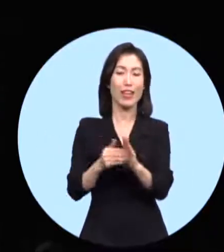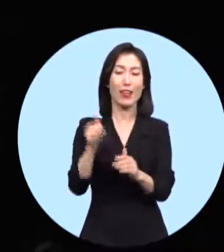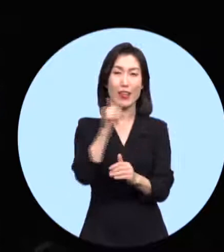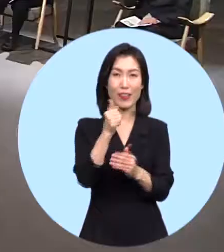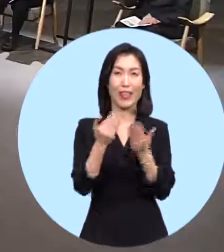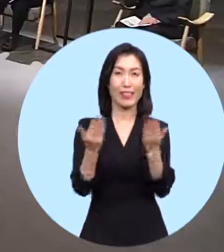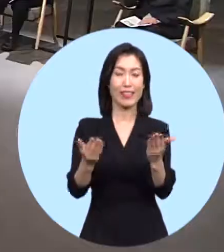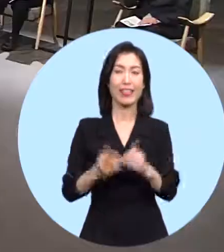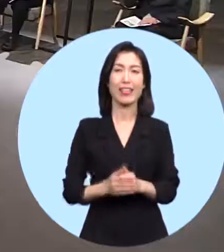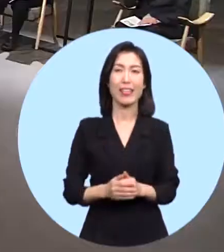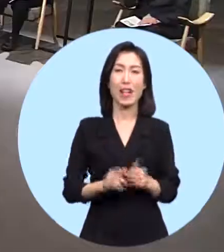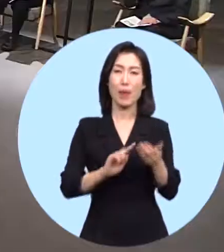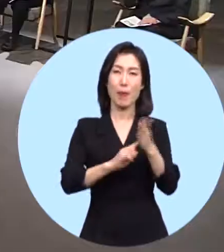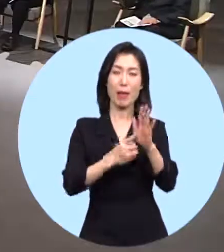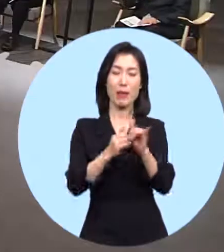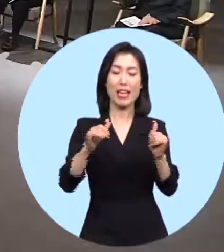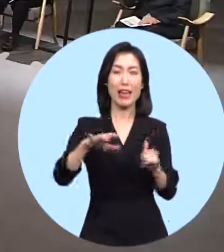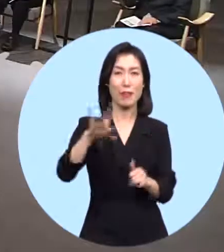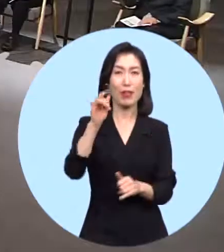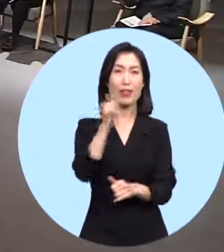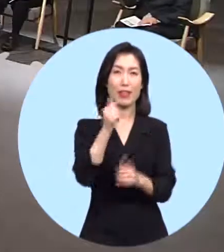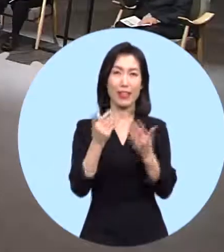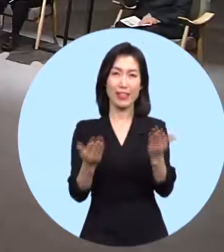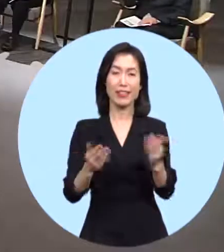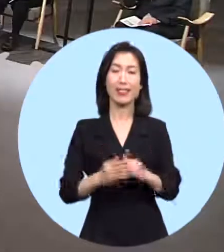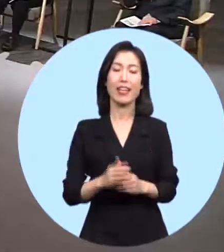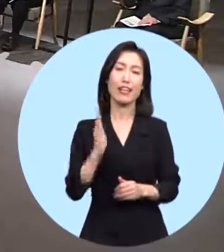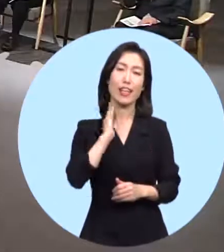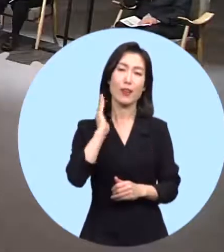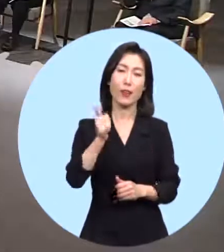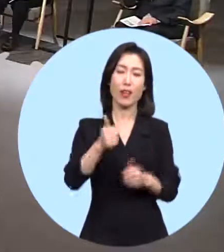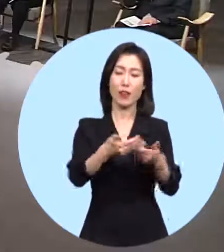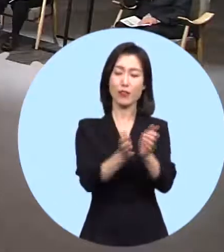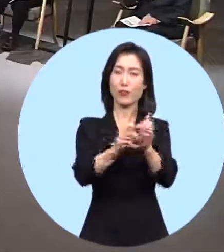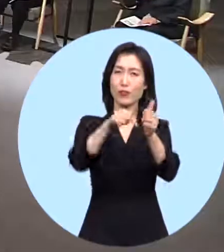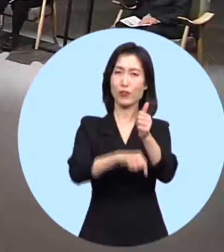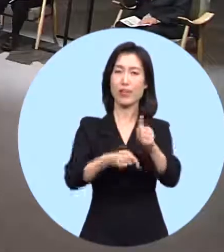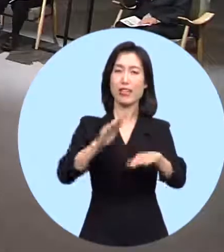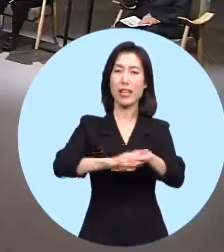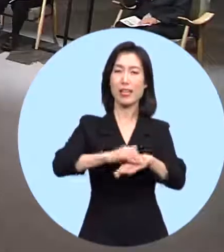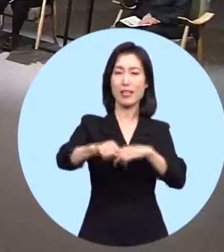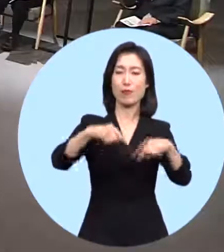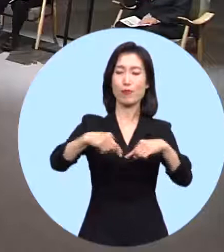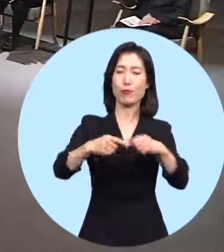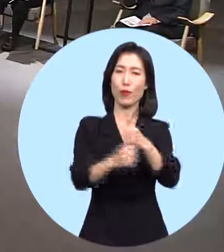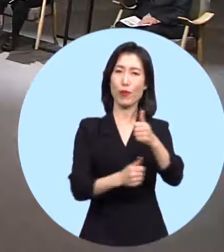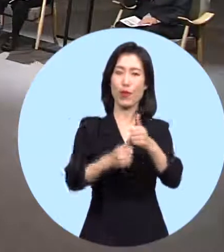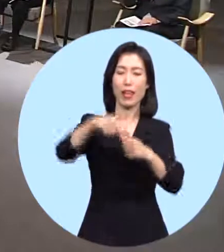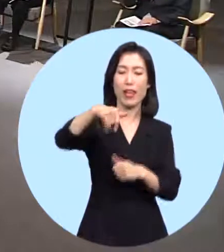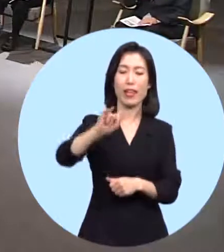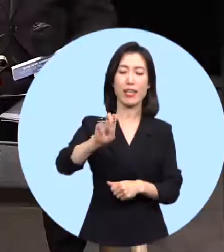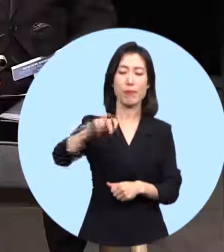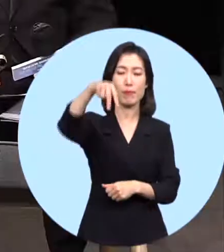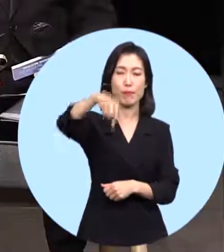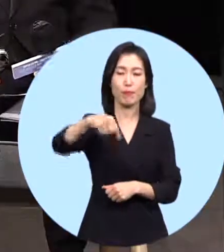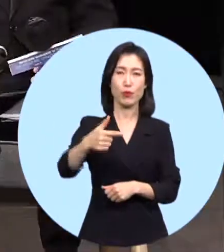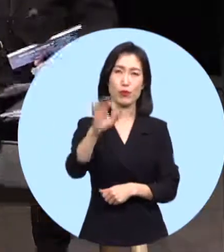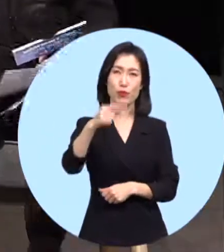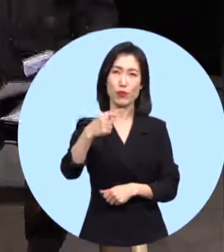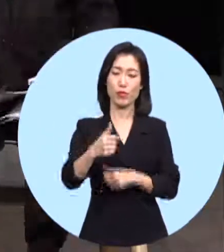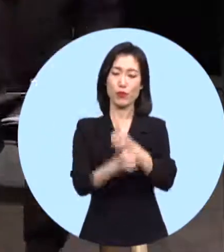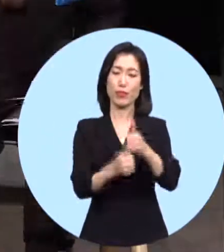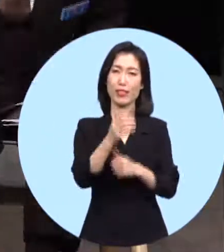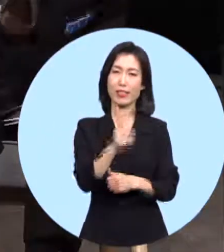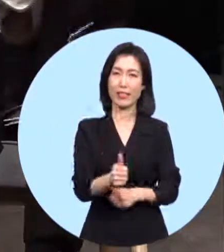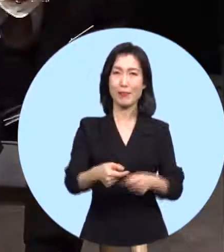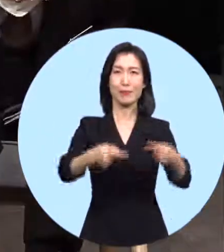소개하겠습니다. 발표자 먼저 소개하겠습니다. 대통령 소속 자치분권위원회 김순훈 위원장님